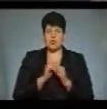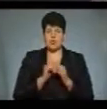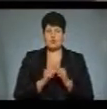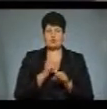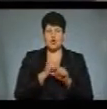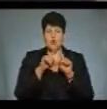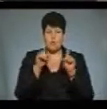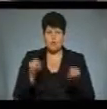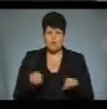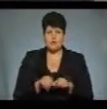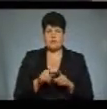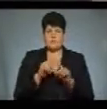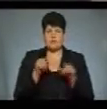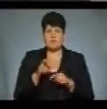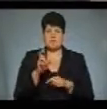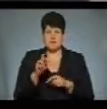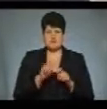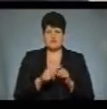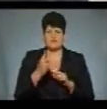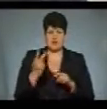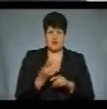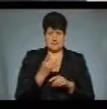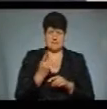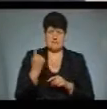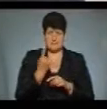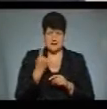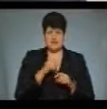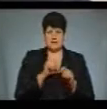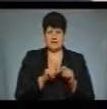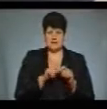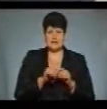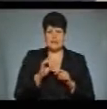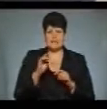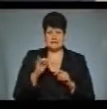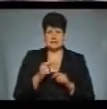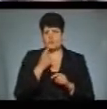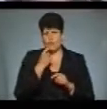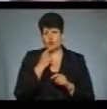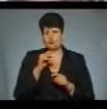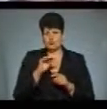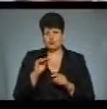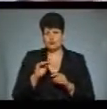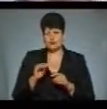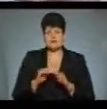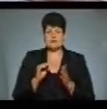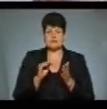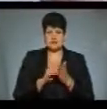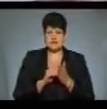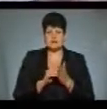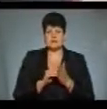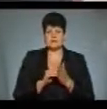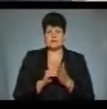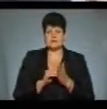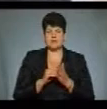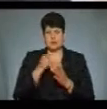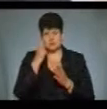«Б» перевіряється двічі. Спочатку перші екзаменатори перевіряють звичайною червоною ручкою і виставляють критерії, за якими